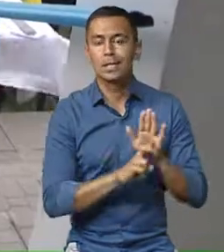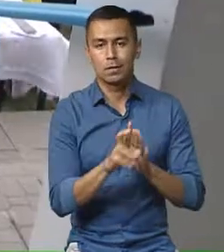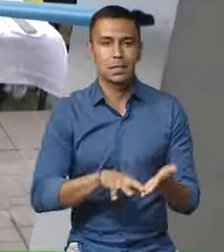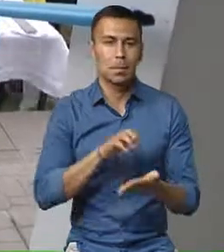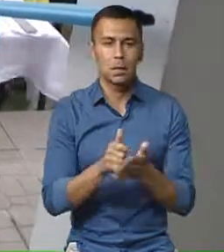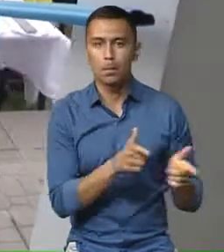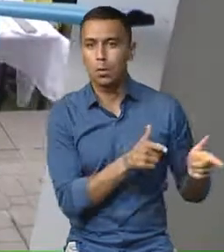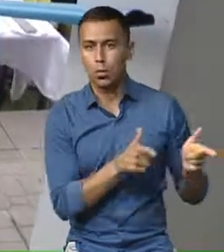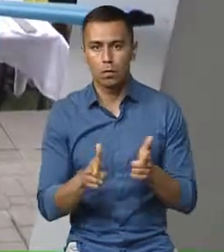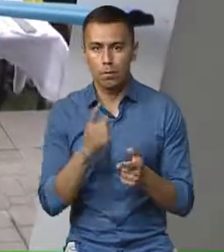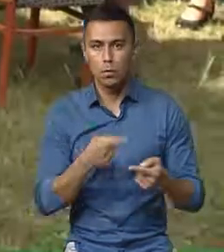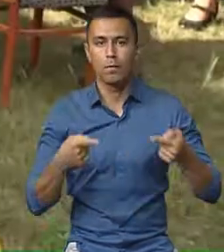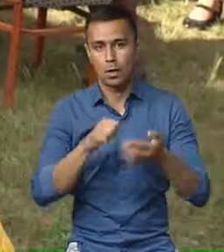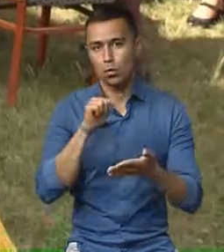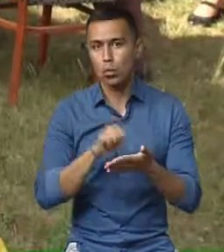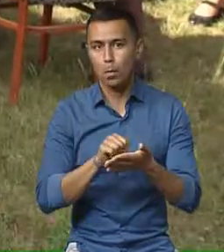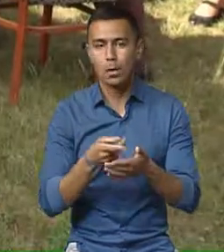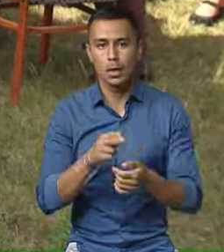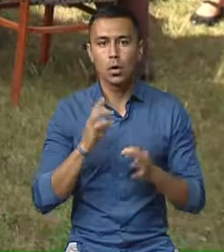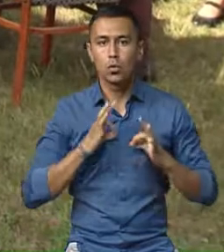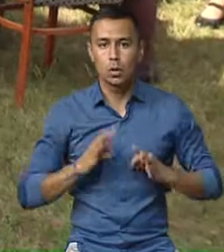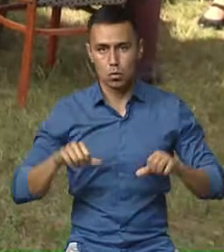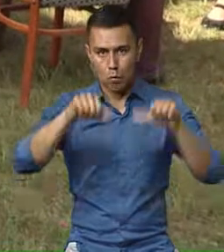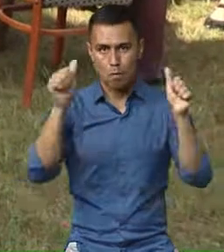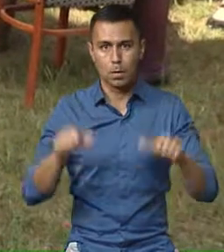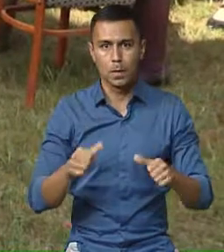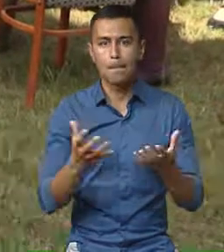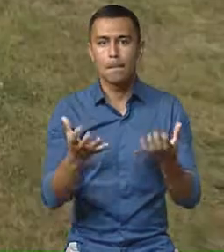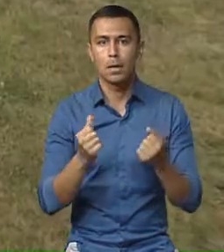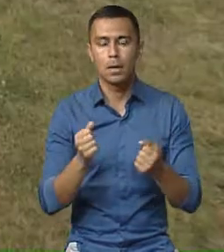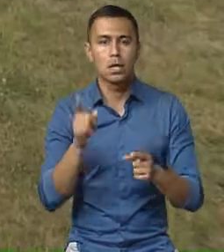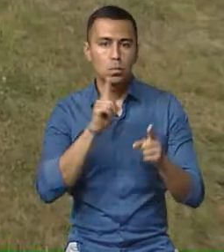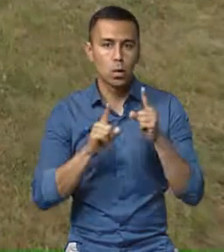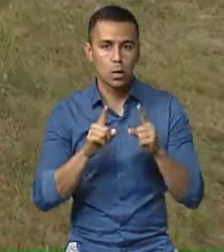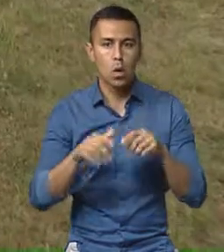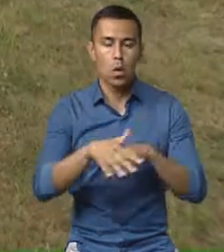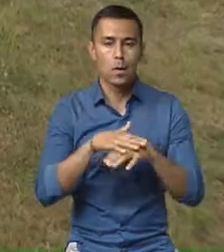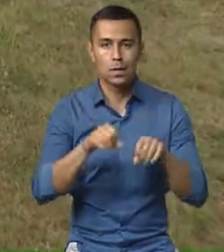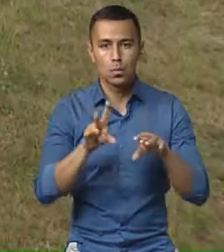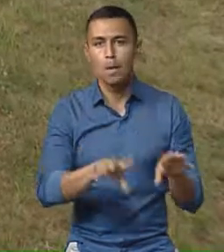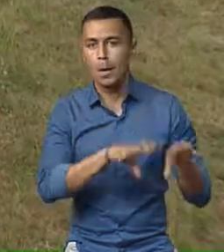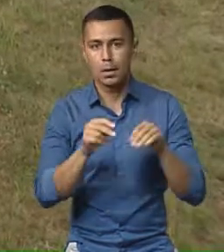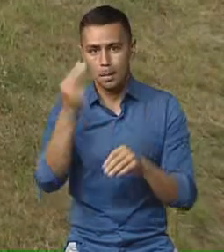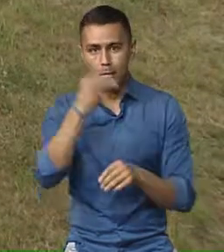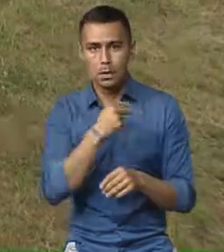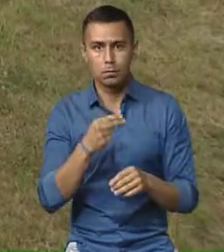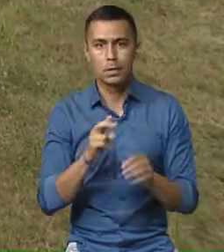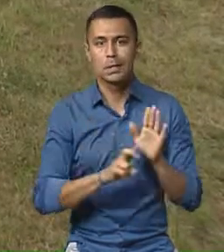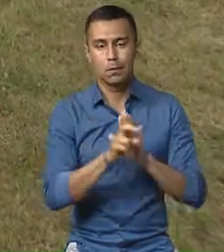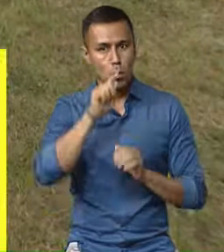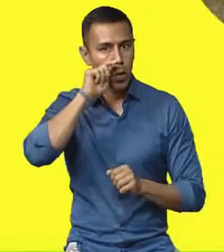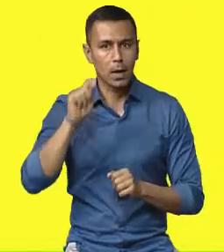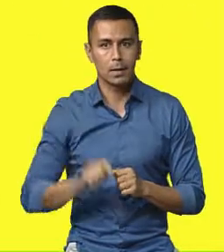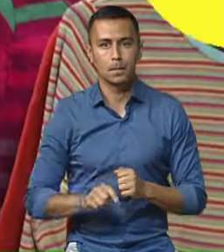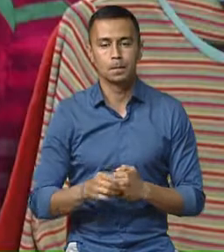займаються підготовкою відповідних документів для юридичного оформлення прийнятого на зборах громад рішення про перехід Православну церкву України.